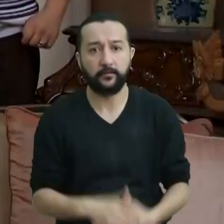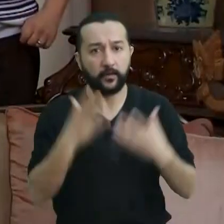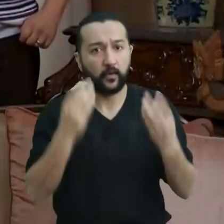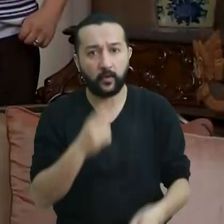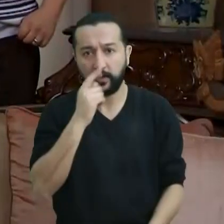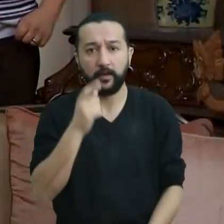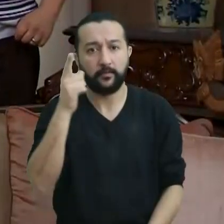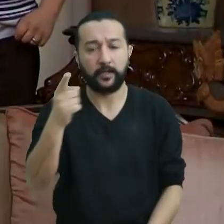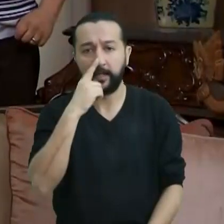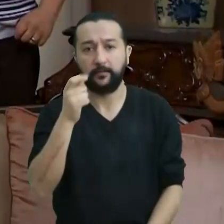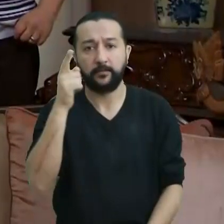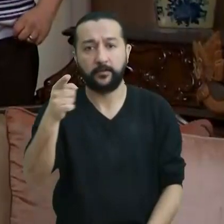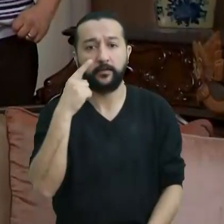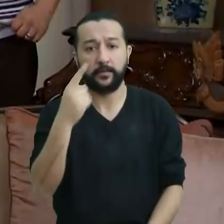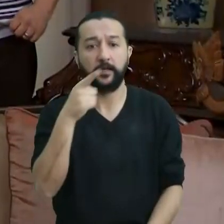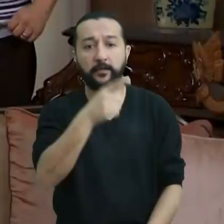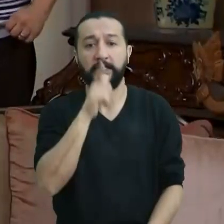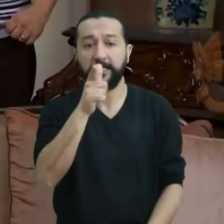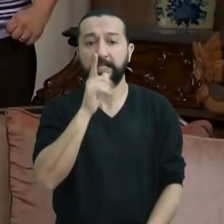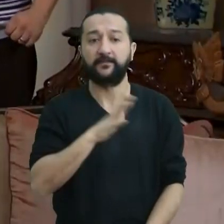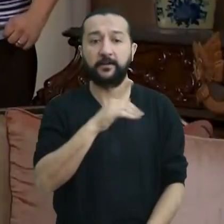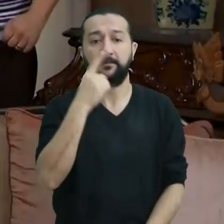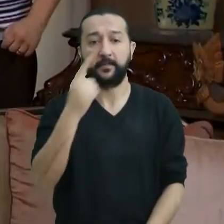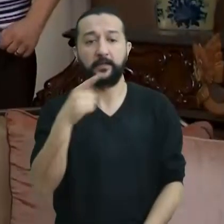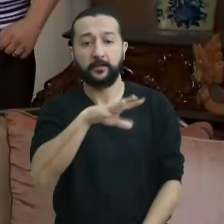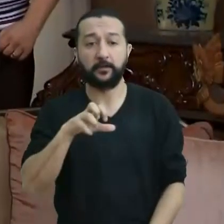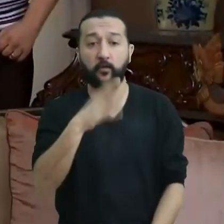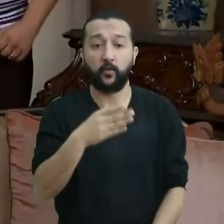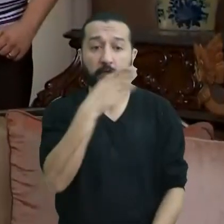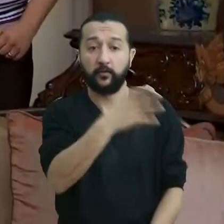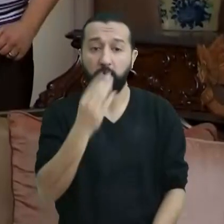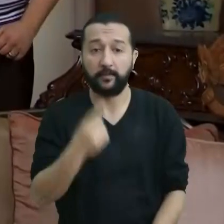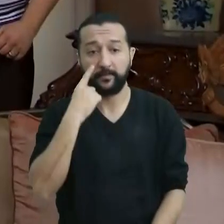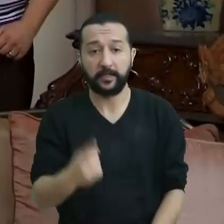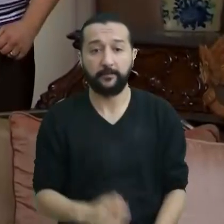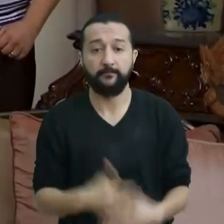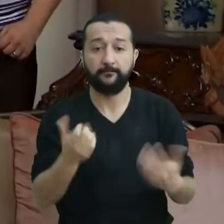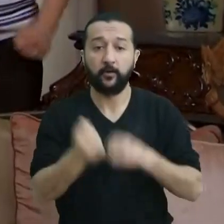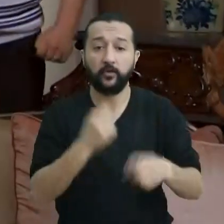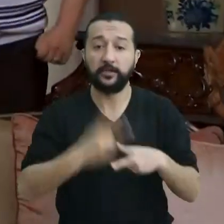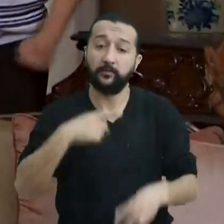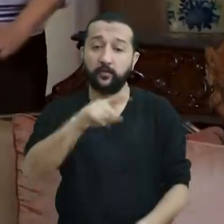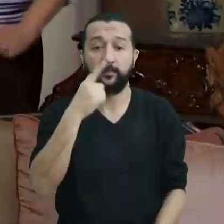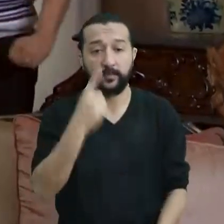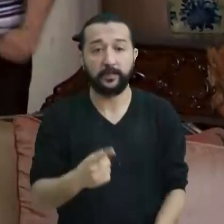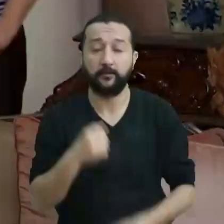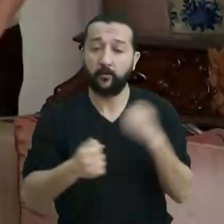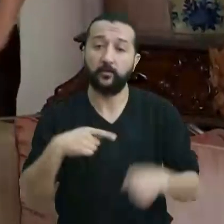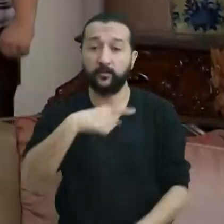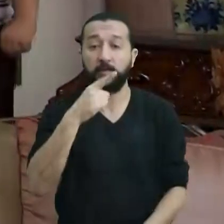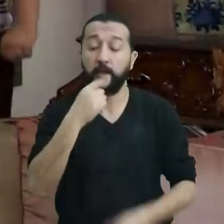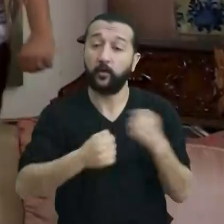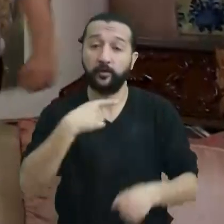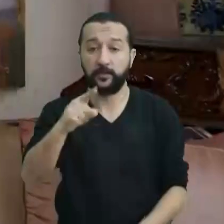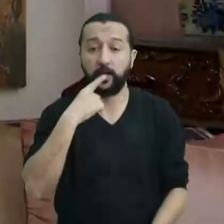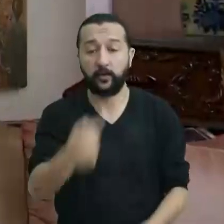Ne oluyor ya? Ses öbür salondan geliyor ya. Tarantula oraya gitmiş olmasın? Aman. Şükrü koş. Koş Şükrü. Koş. Yürü koş.